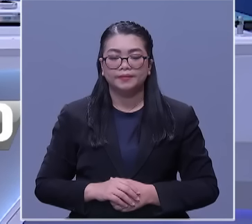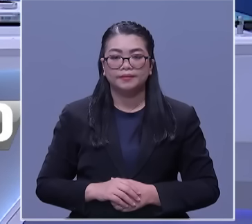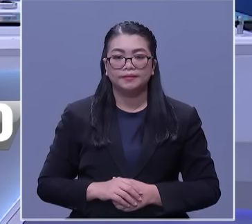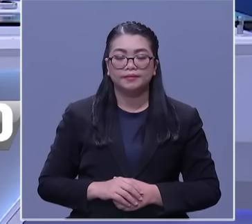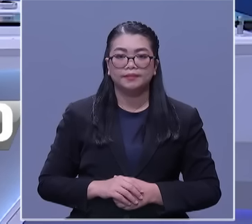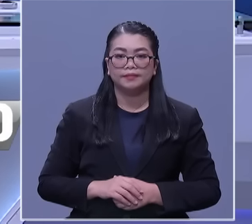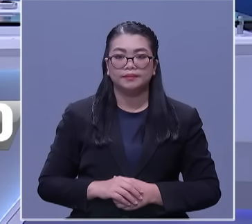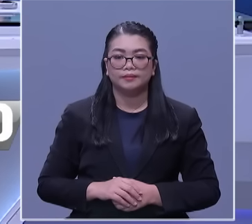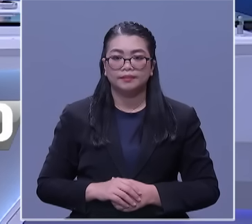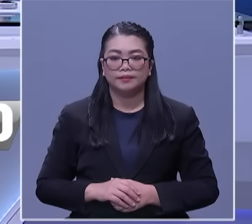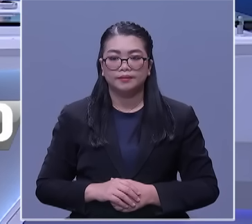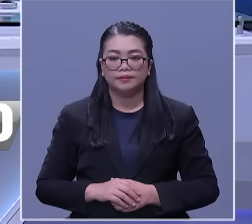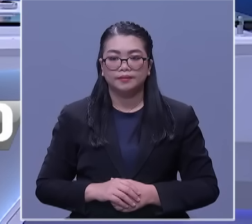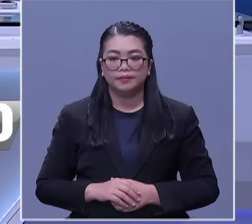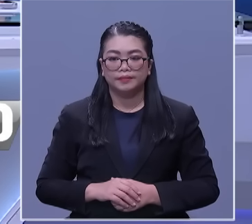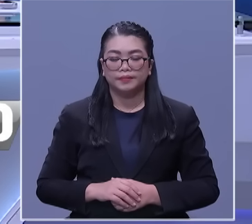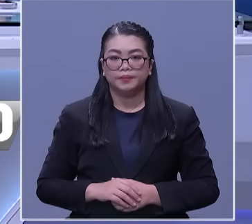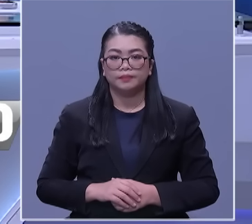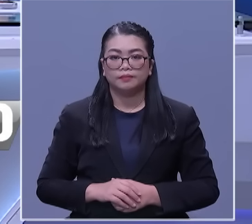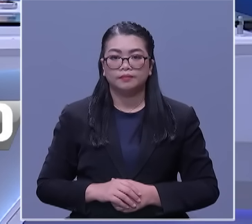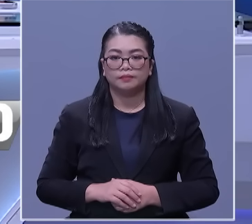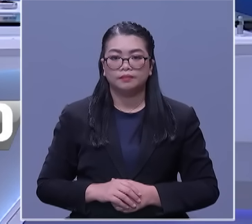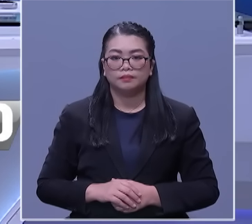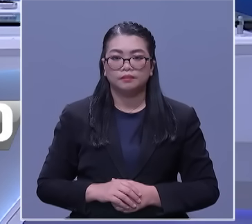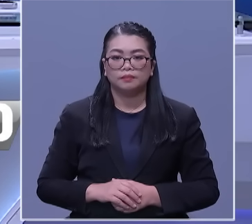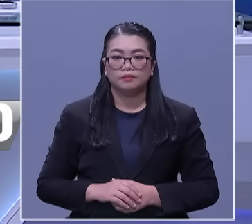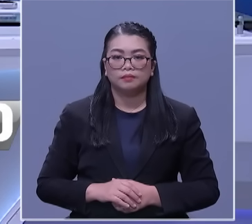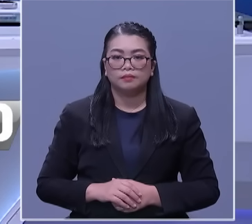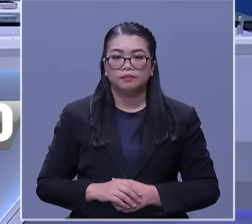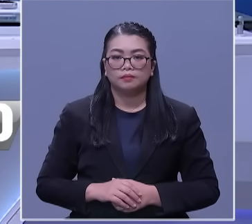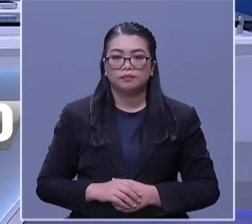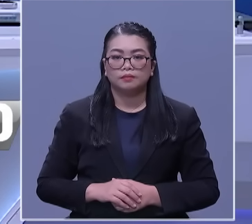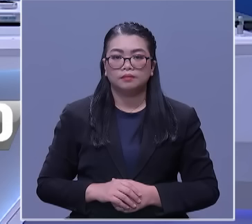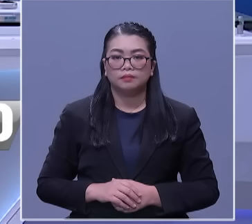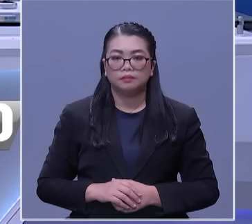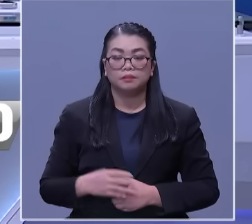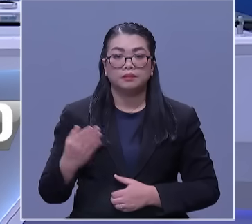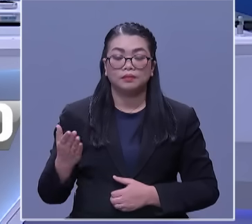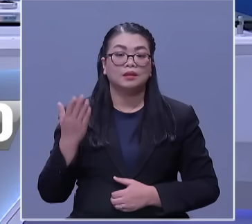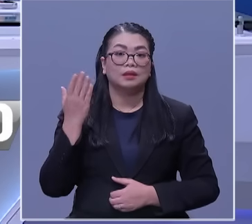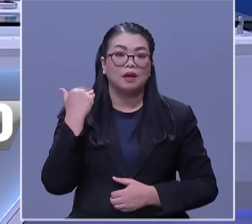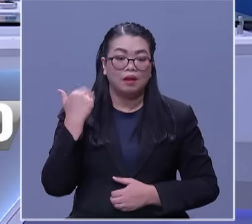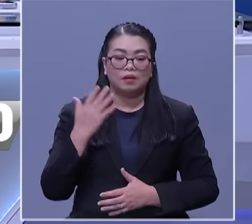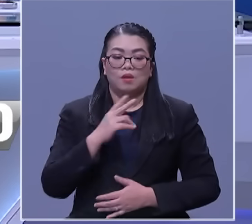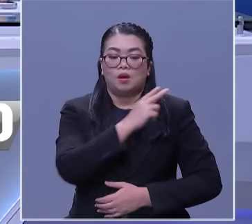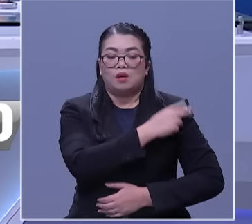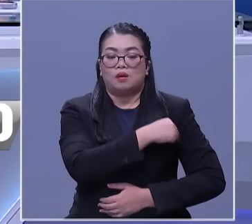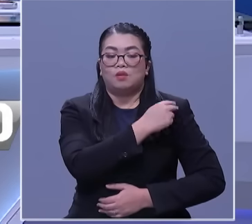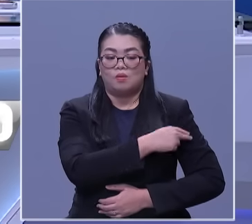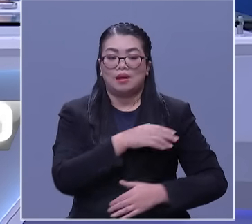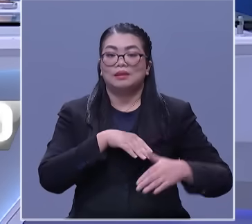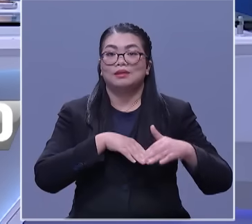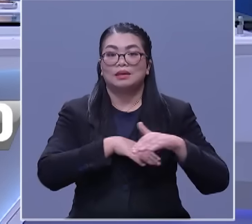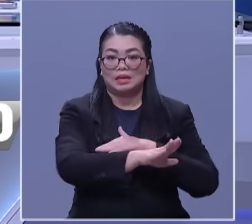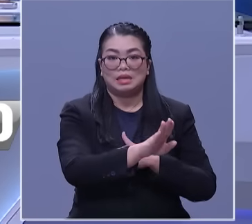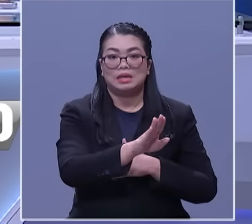มาที่ความคืบหน้านะคะกรณีของเสี่แป้งนาโหนดนะคะหรือว่านายชวลิตทองด้วงที่หลบหนีออกจากโรงพยาบาล